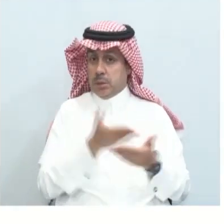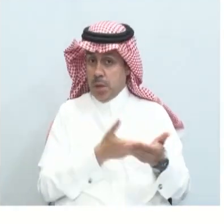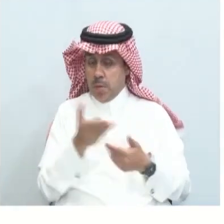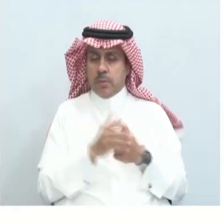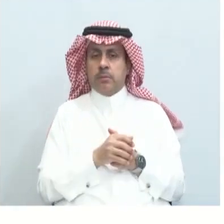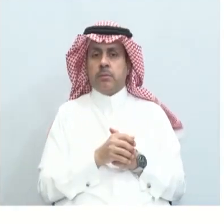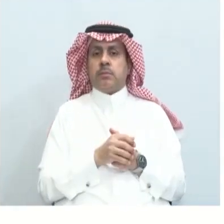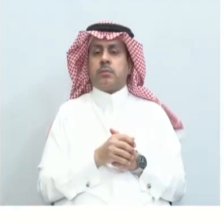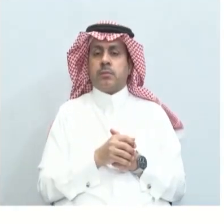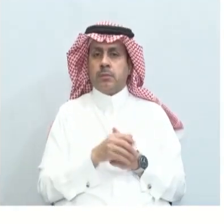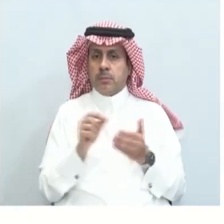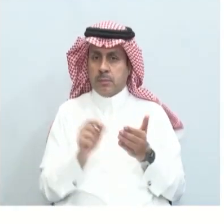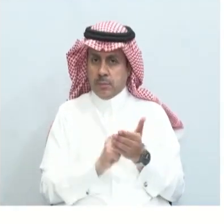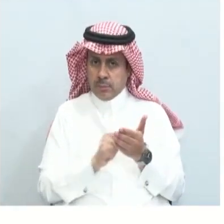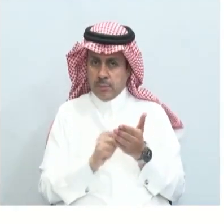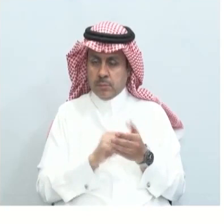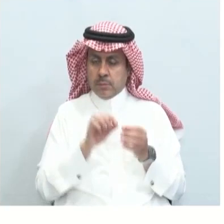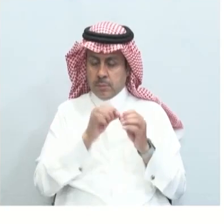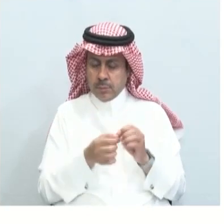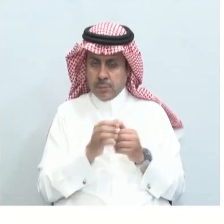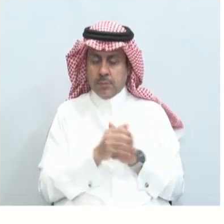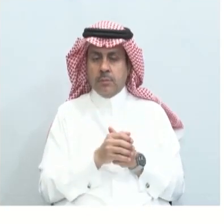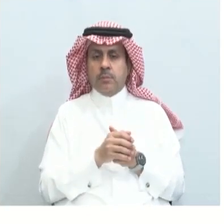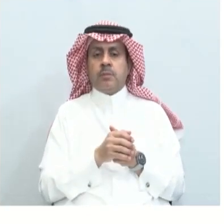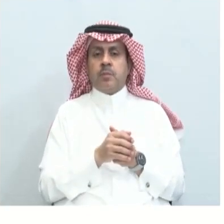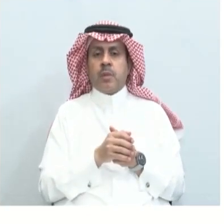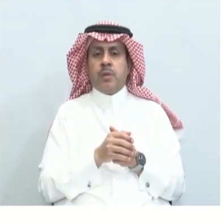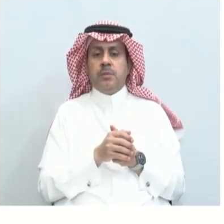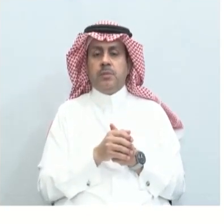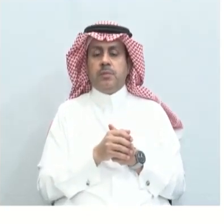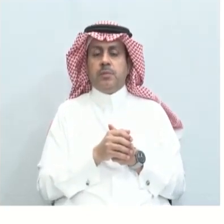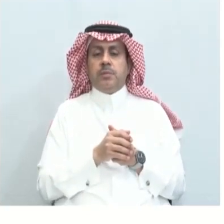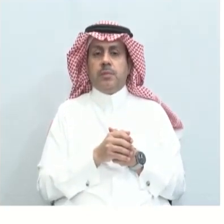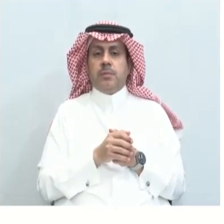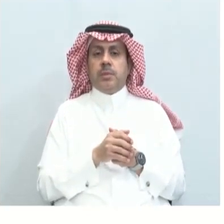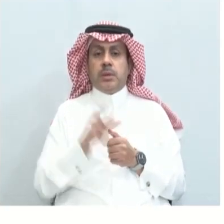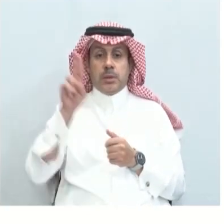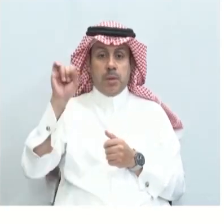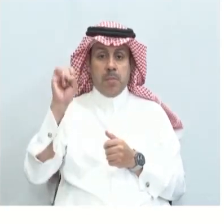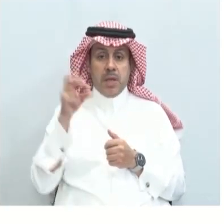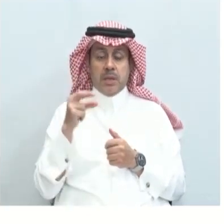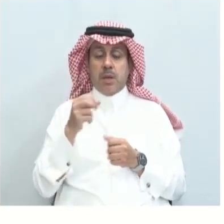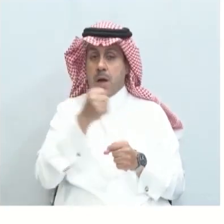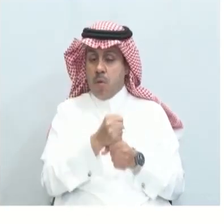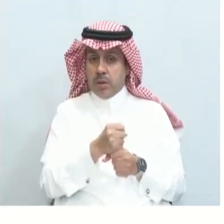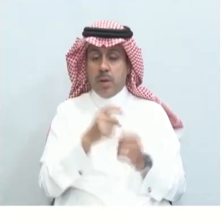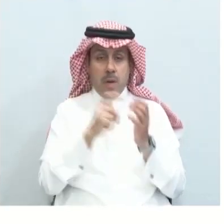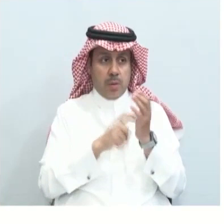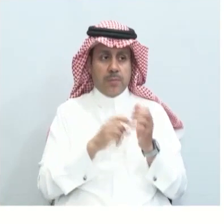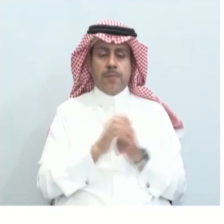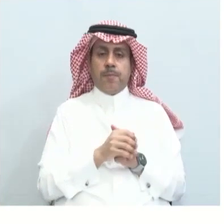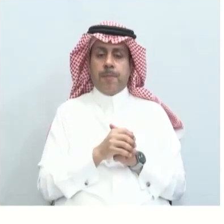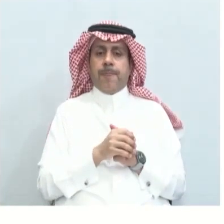معهم في ضوء ما يبرونه من عقود باعتبار ان العقد بمنزله القانون بين المتعاقدين في حين تتميز القواعد القانون مندرج تحت القانون العام